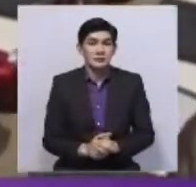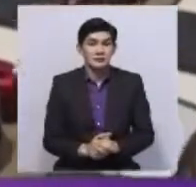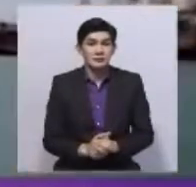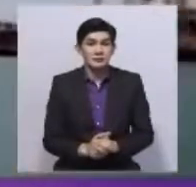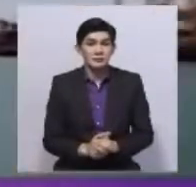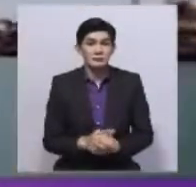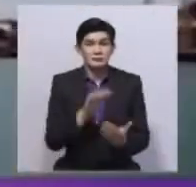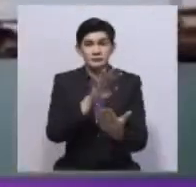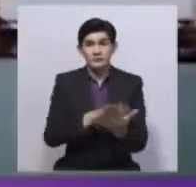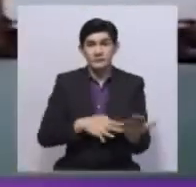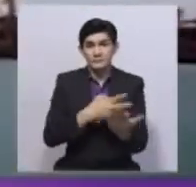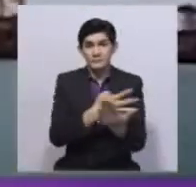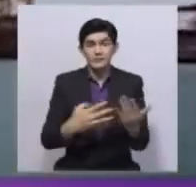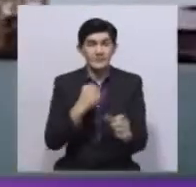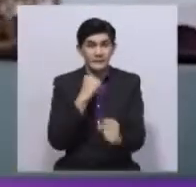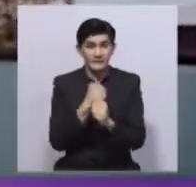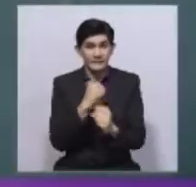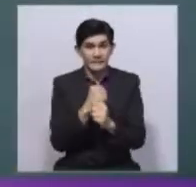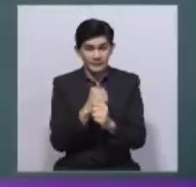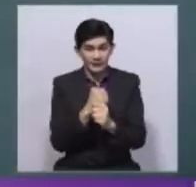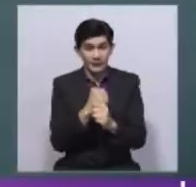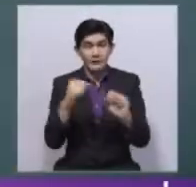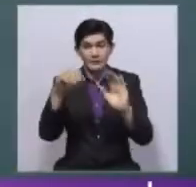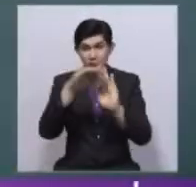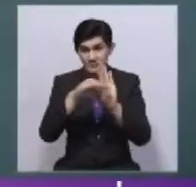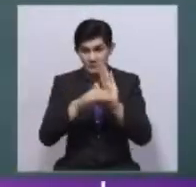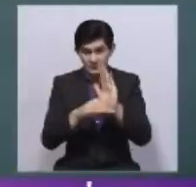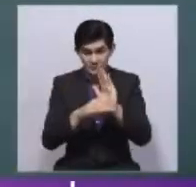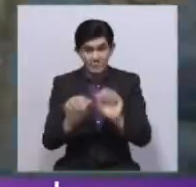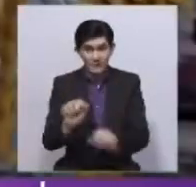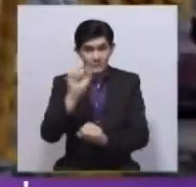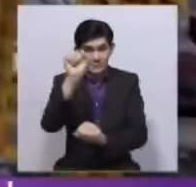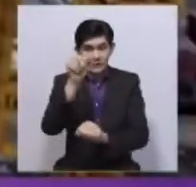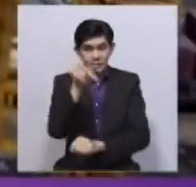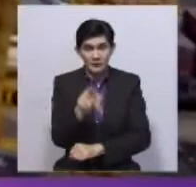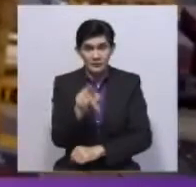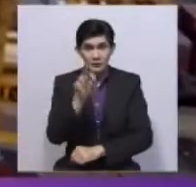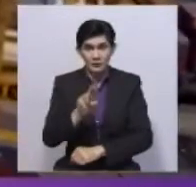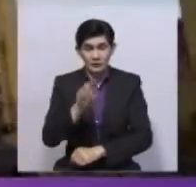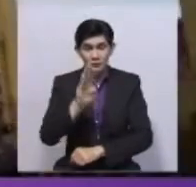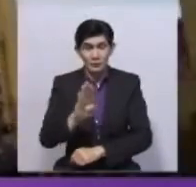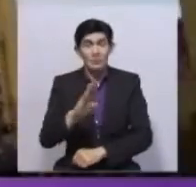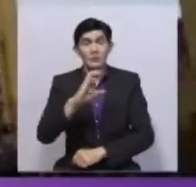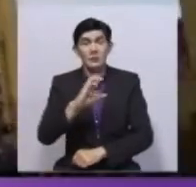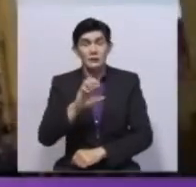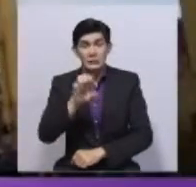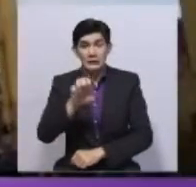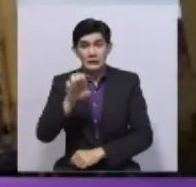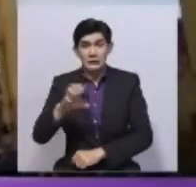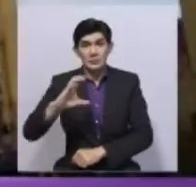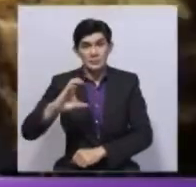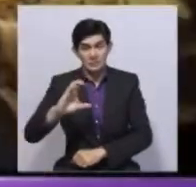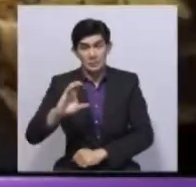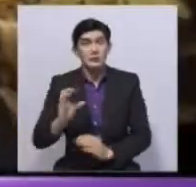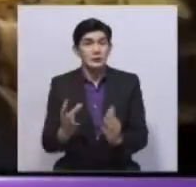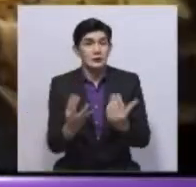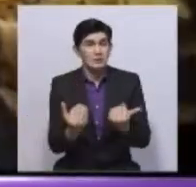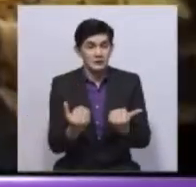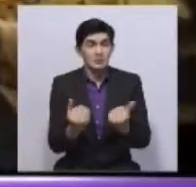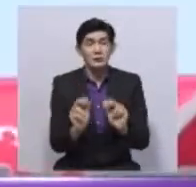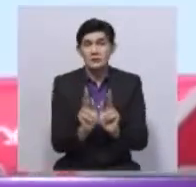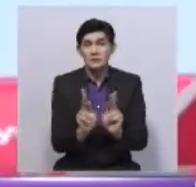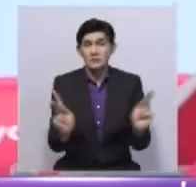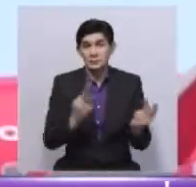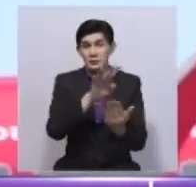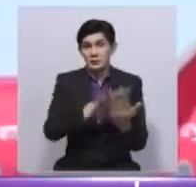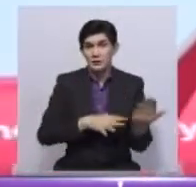สำหรับแผนการดำเนินงานระหว่างการนำไปสู่ขั้นตอนการประกาศใช้พ.ร.บ. EEC อย่างเป็นทางการทางสำนักงานคณะกรรม